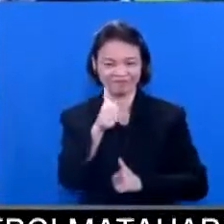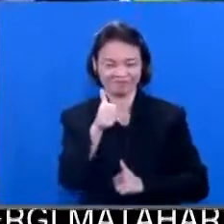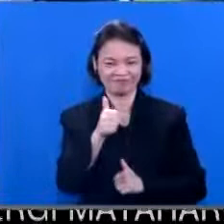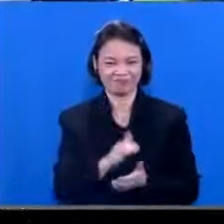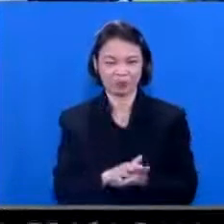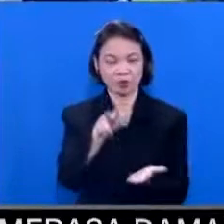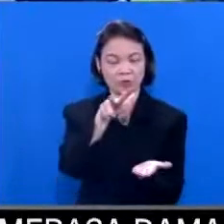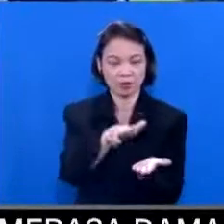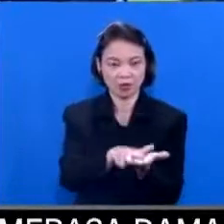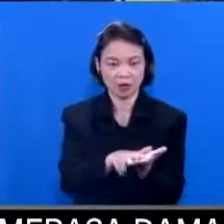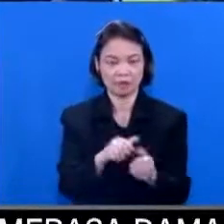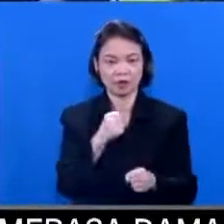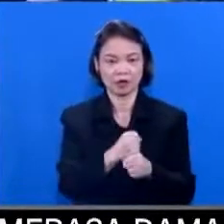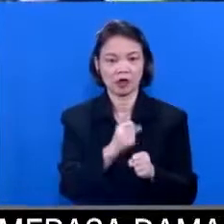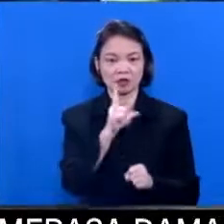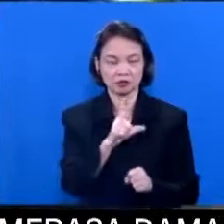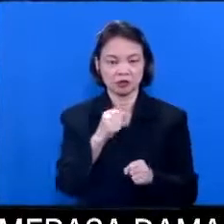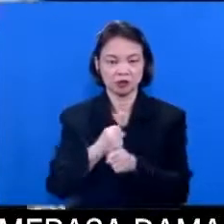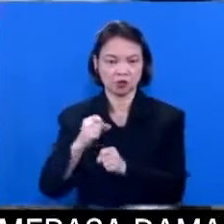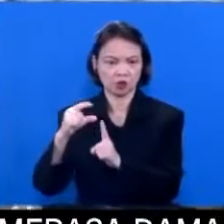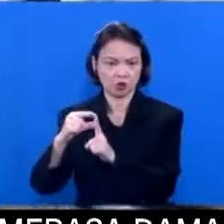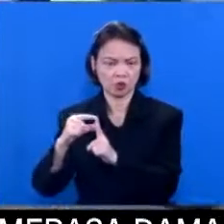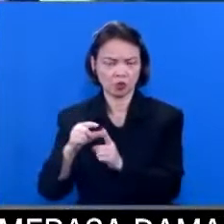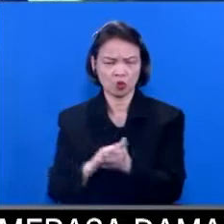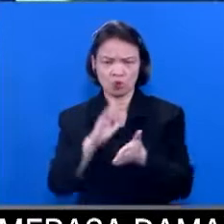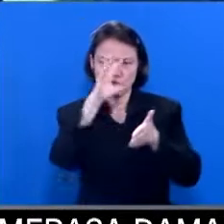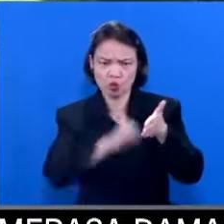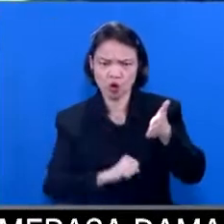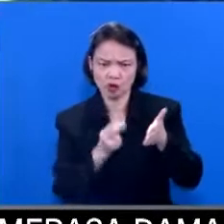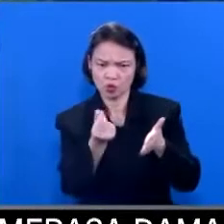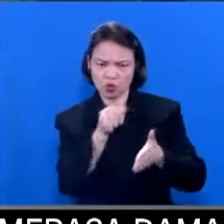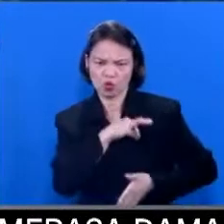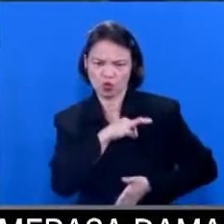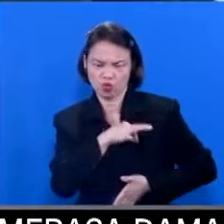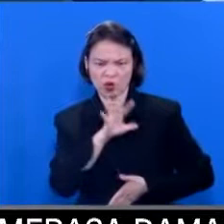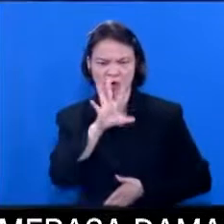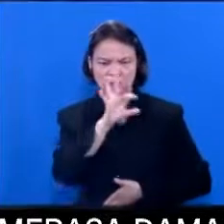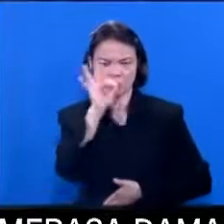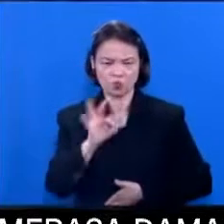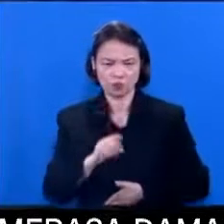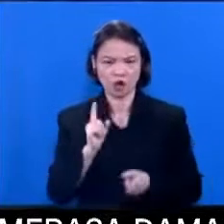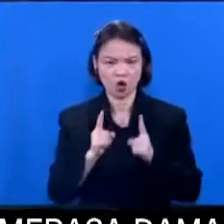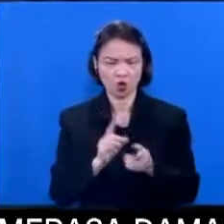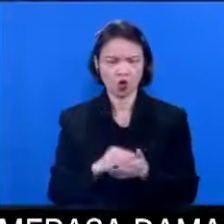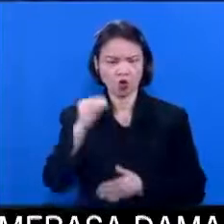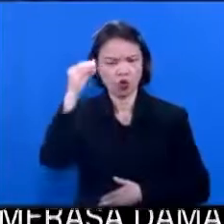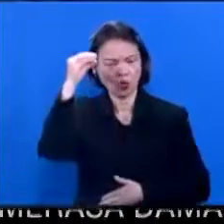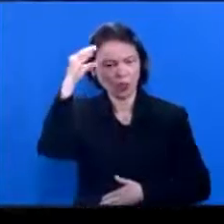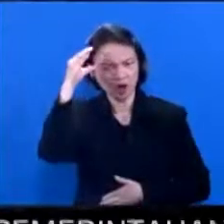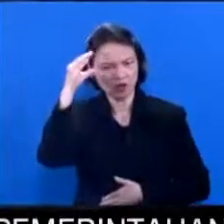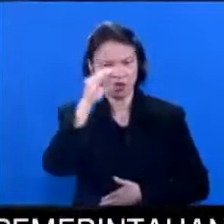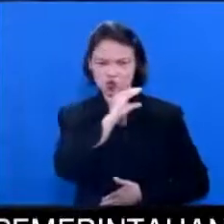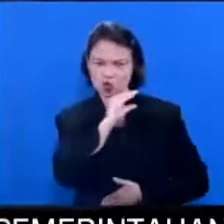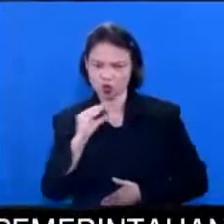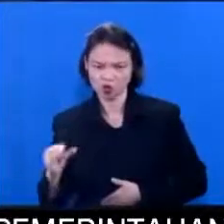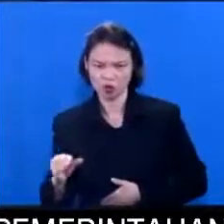ganjil genap selama ini disebut mengurangi omset mereka hingga 50%. Jadi kalau kayak pagi itu sama sore itu rata-rata kan